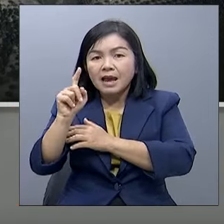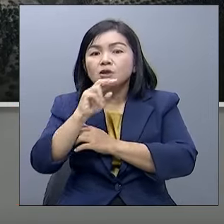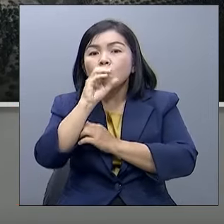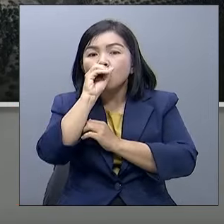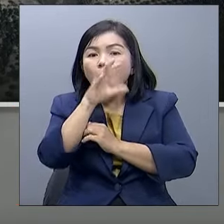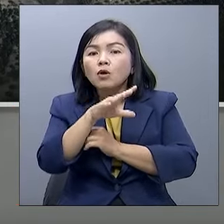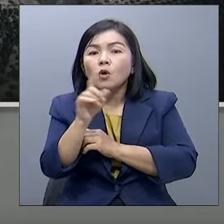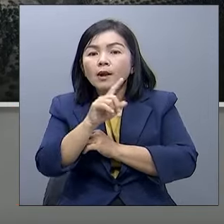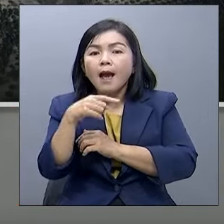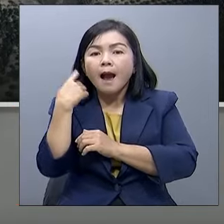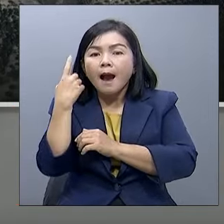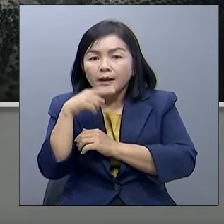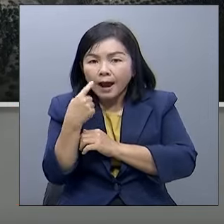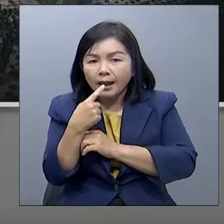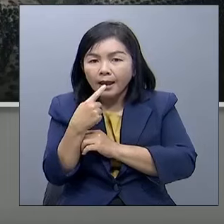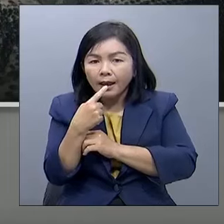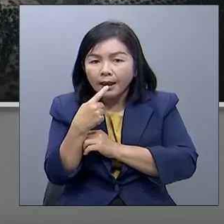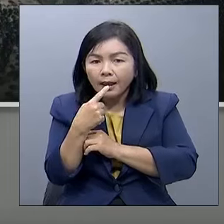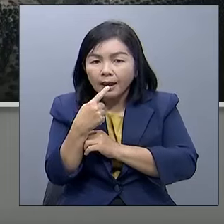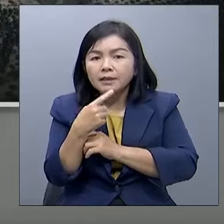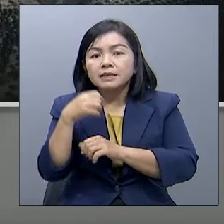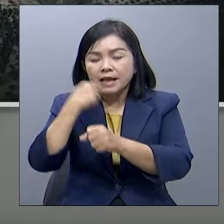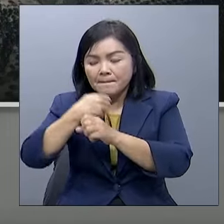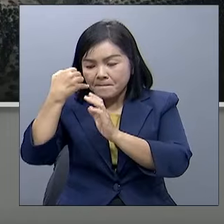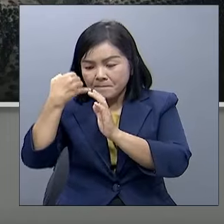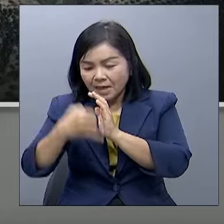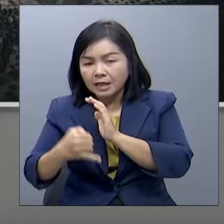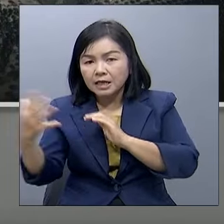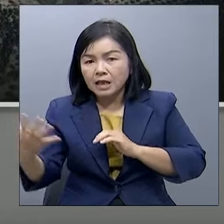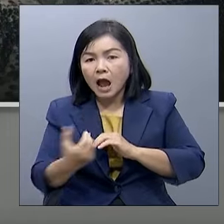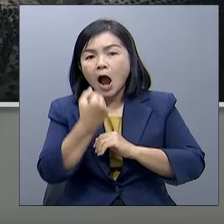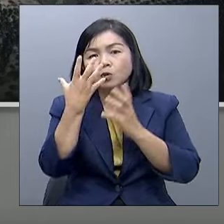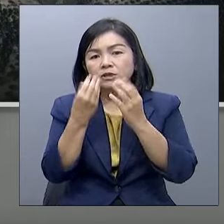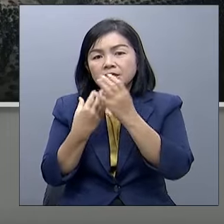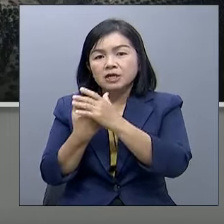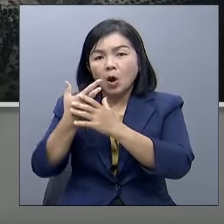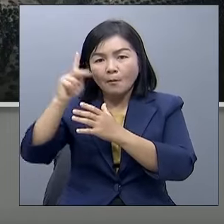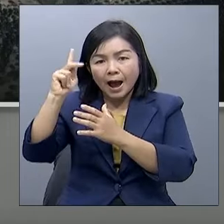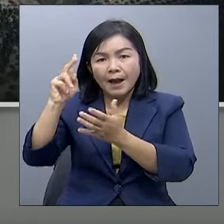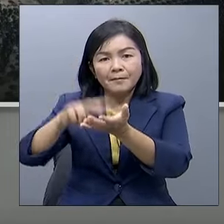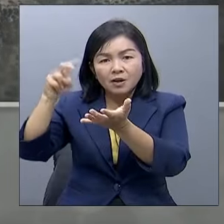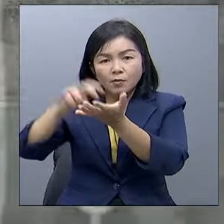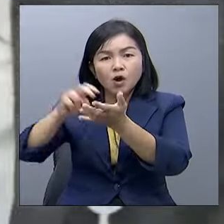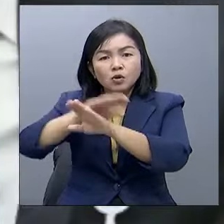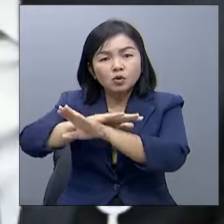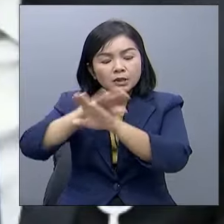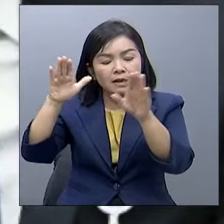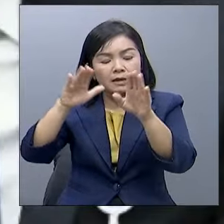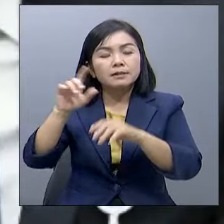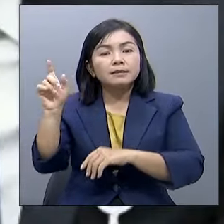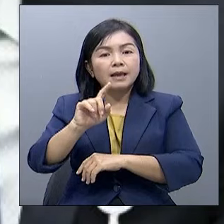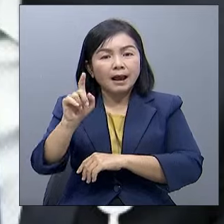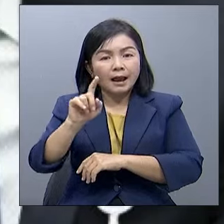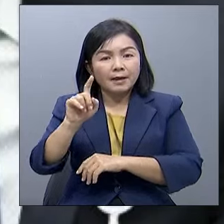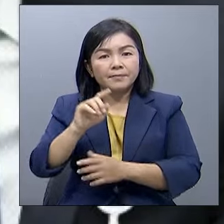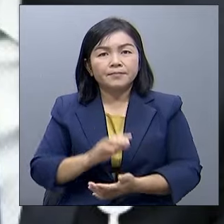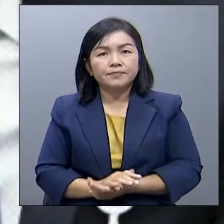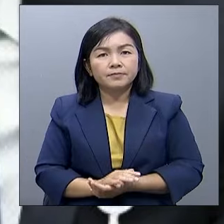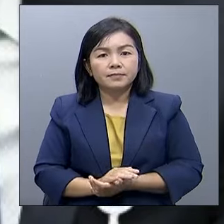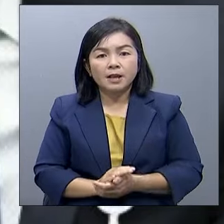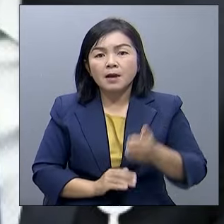าใครคือผู้ต้องหาที่ทำผิดและจะต้องเพิกถอนใบอนุญาตหรือไม่ค่ะ เปรียบเทียบกับที่กรณี